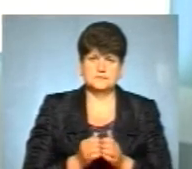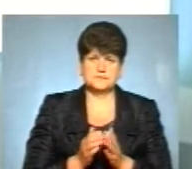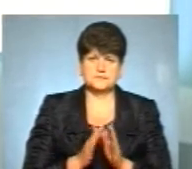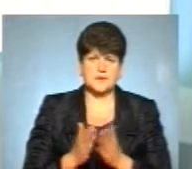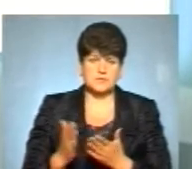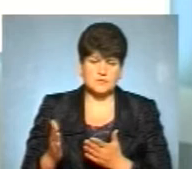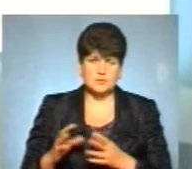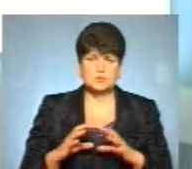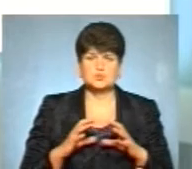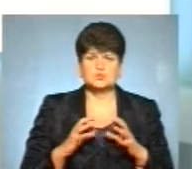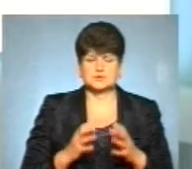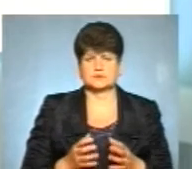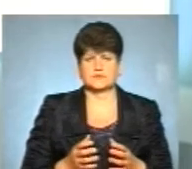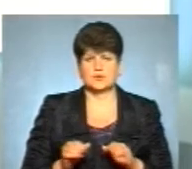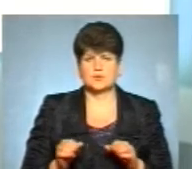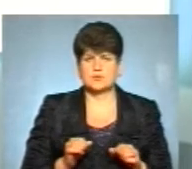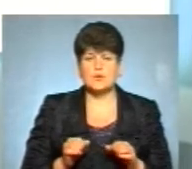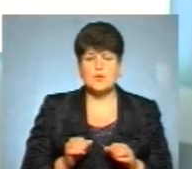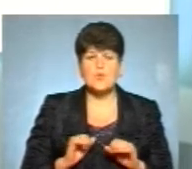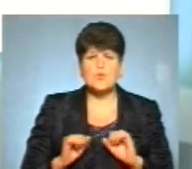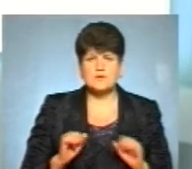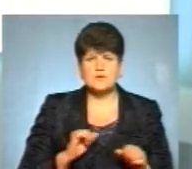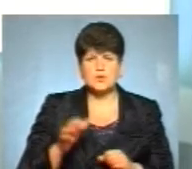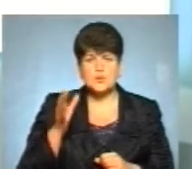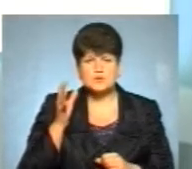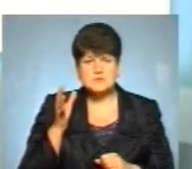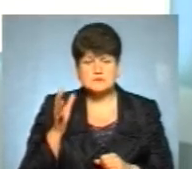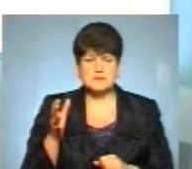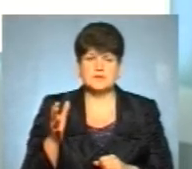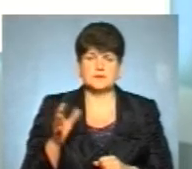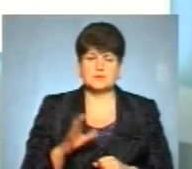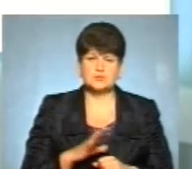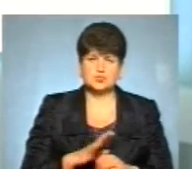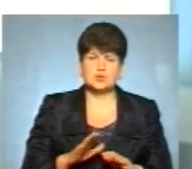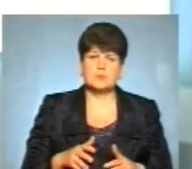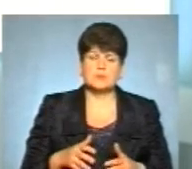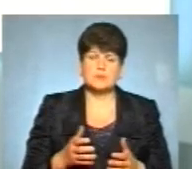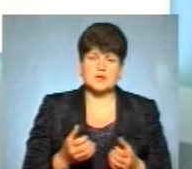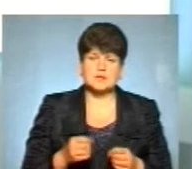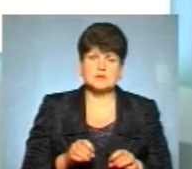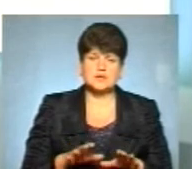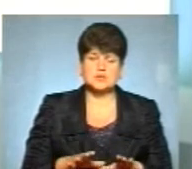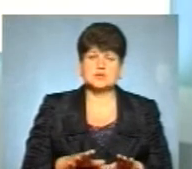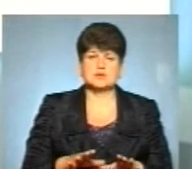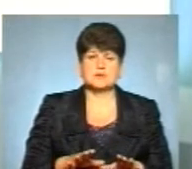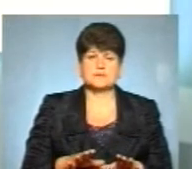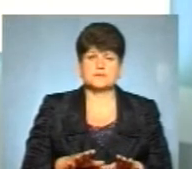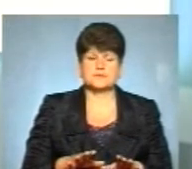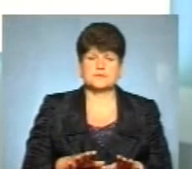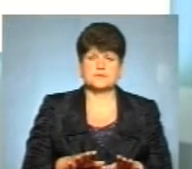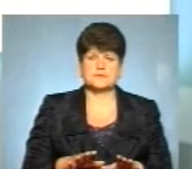освіті, управлінню освіти, так, було теж окремо прийнято рішення по управлінню освіти, а